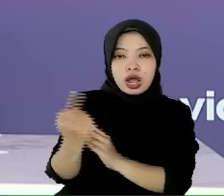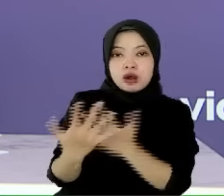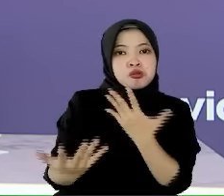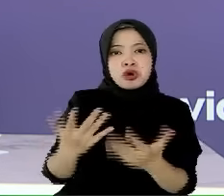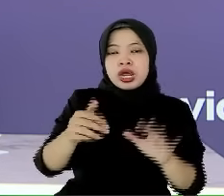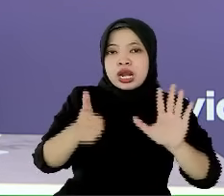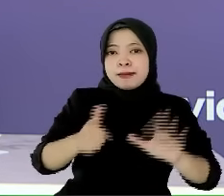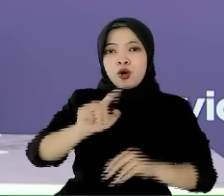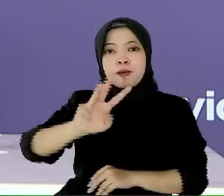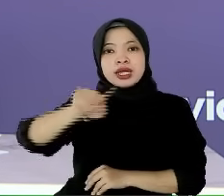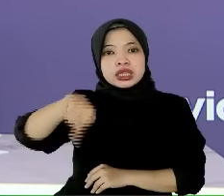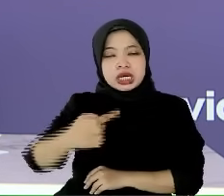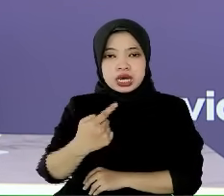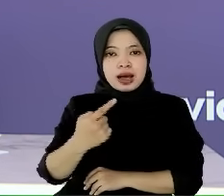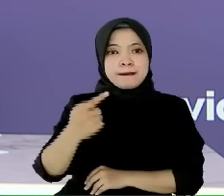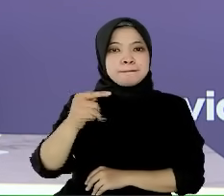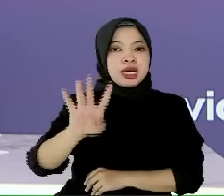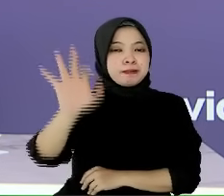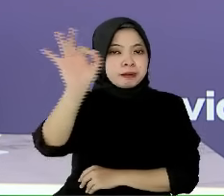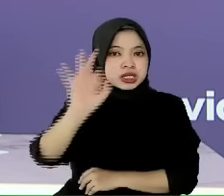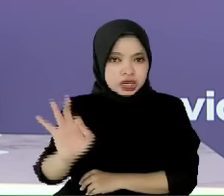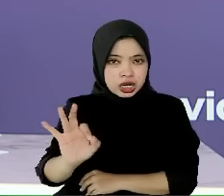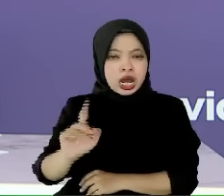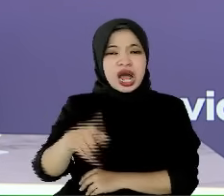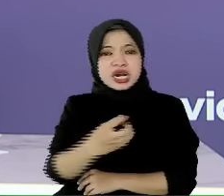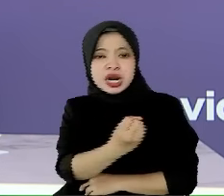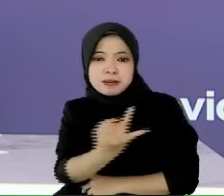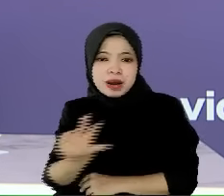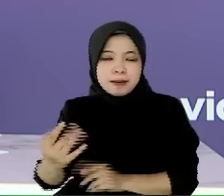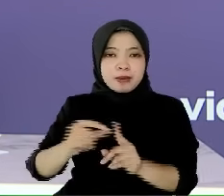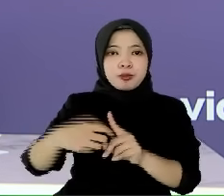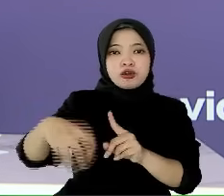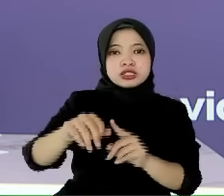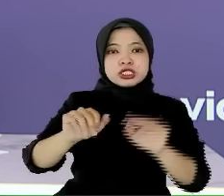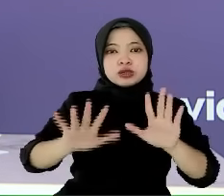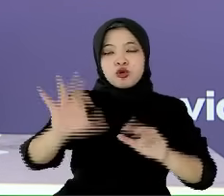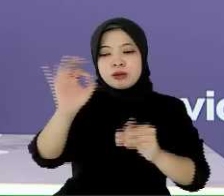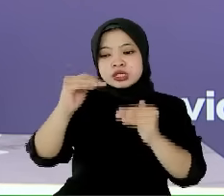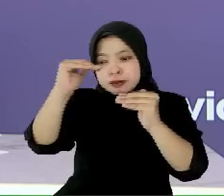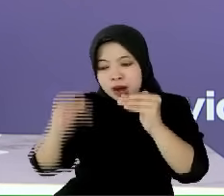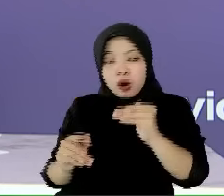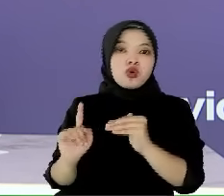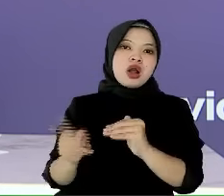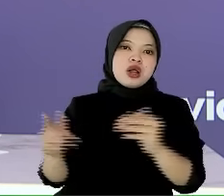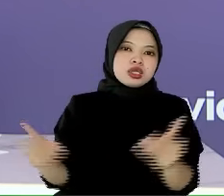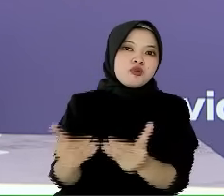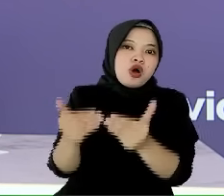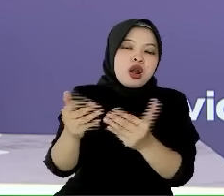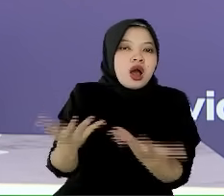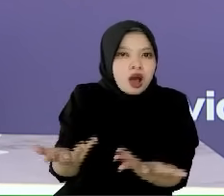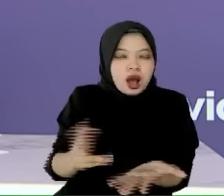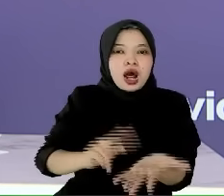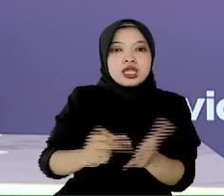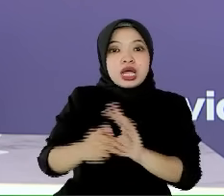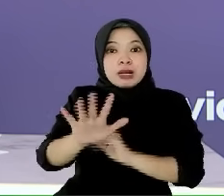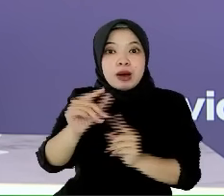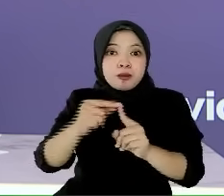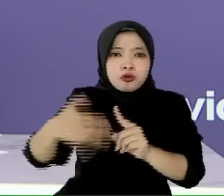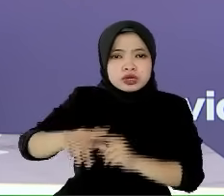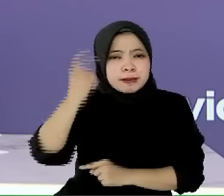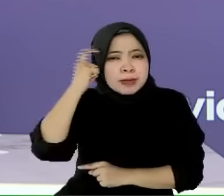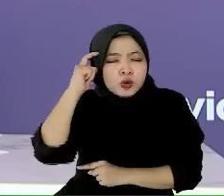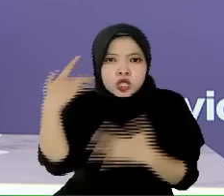hanya 6,34% dan bahkan sebagian besar provinsi di bawah 10%, maka perlu perhatian bagi 5 provinsi